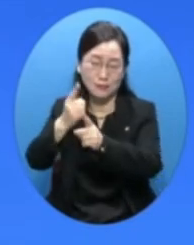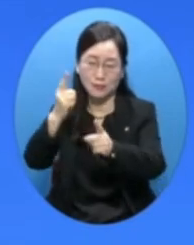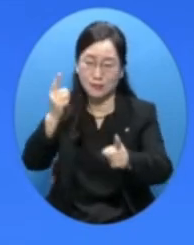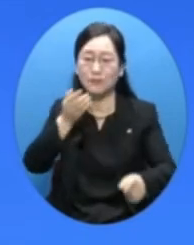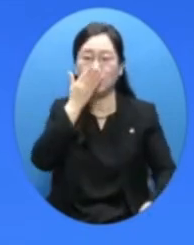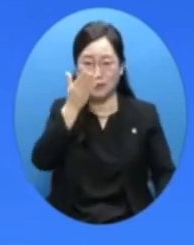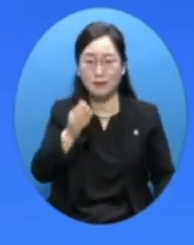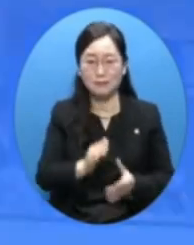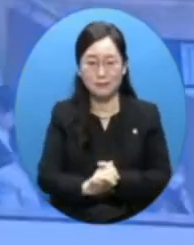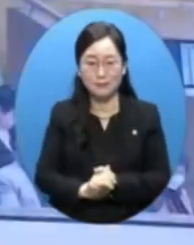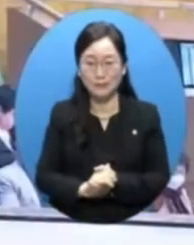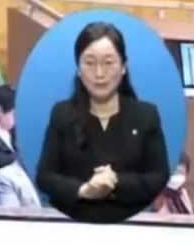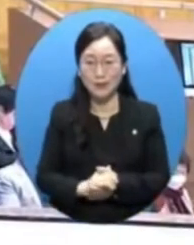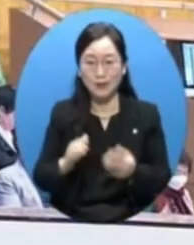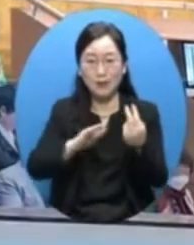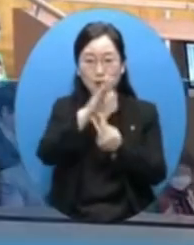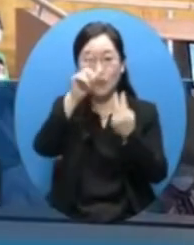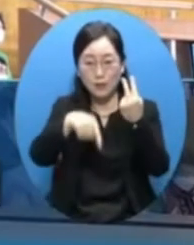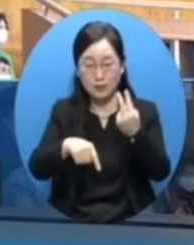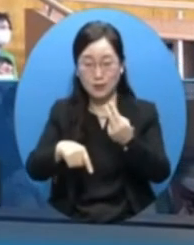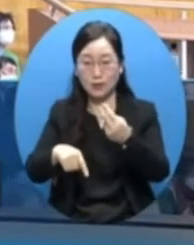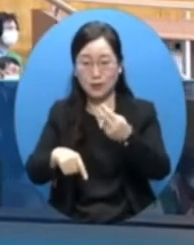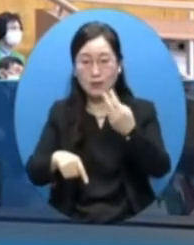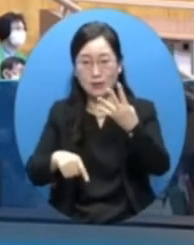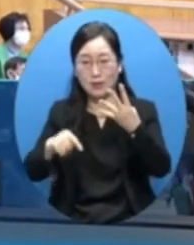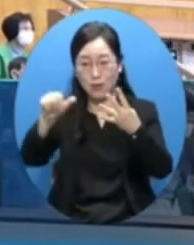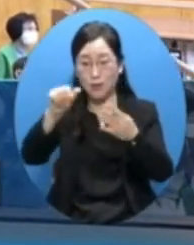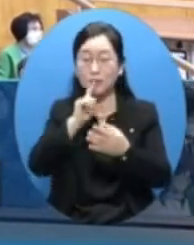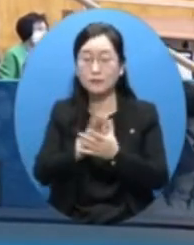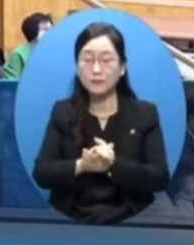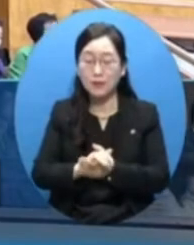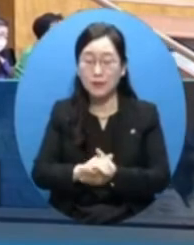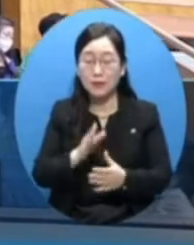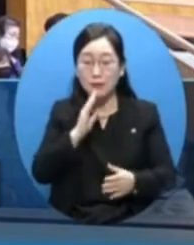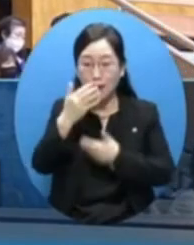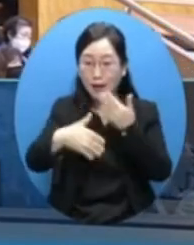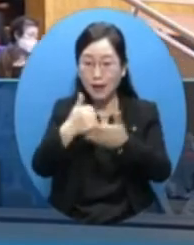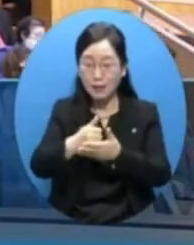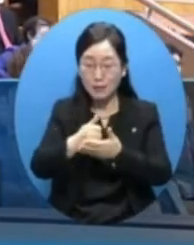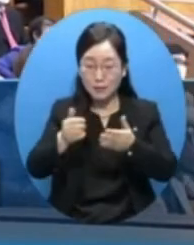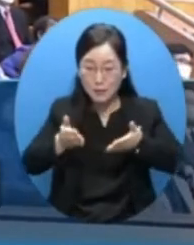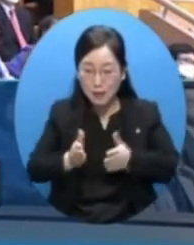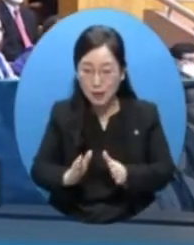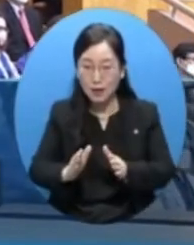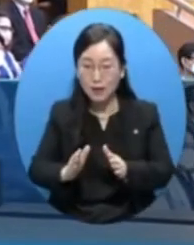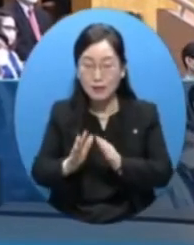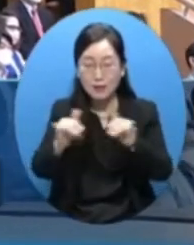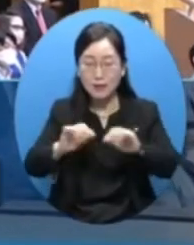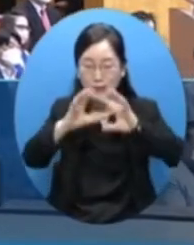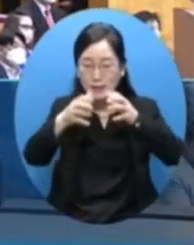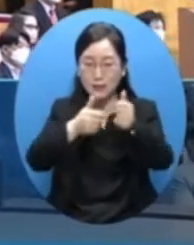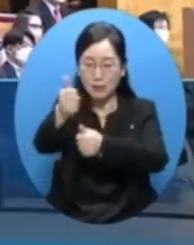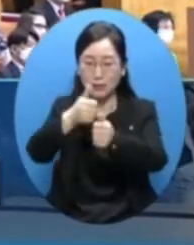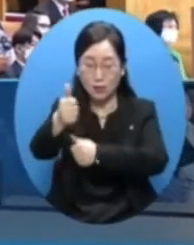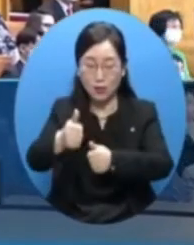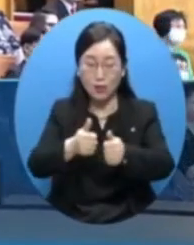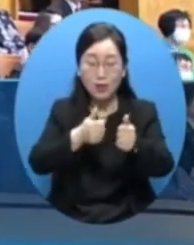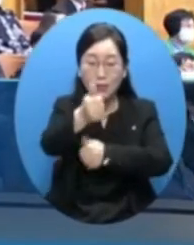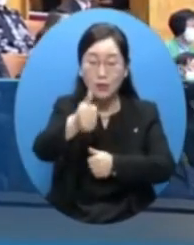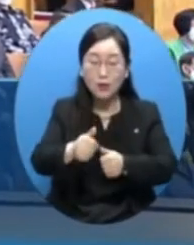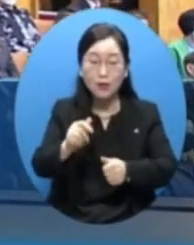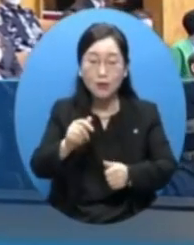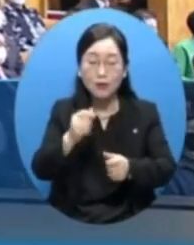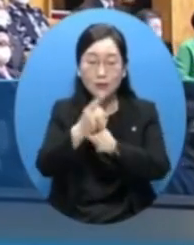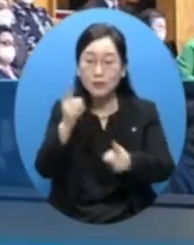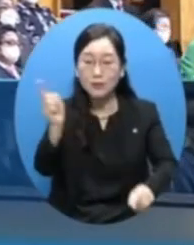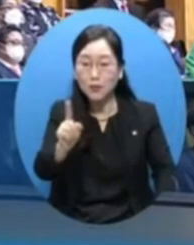되는 것입니다. 요한일서 5장 4절을 말씀합니다. 무릇 하나님께로부터 난 자마다 세상을 이기느니라. 세상을 이기는 승리는 이것이니